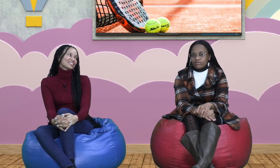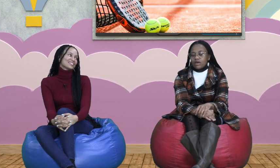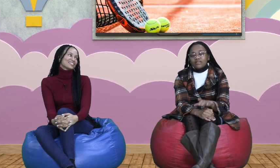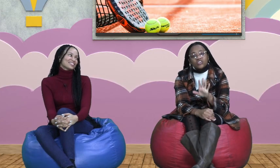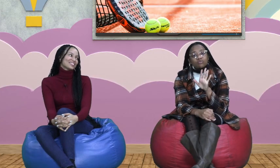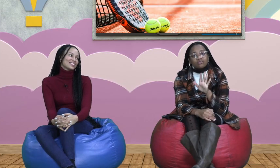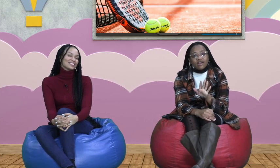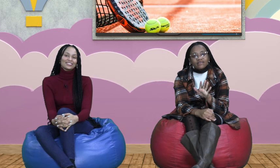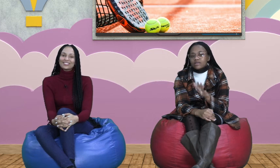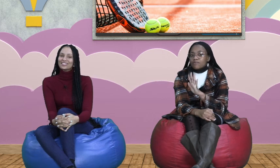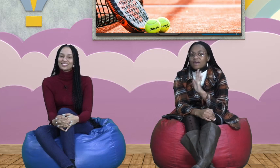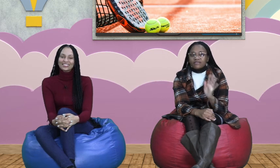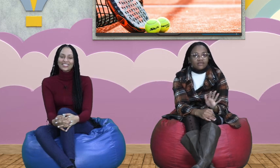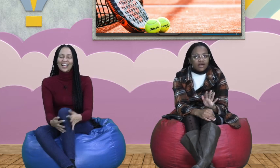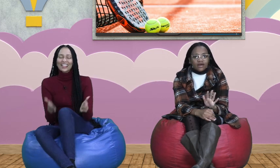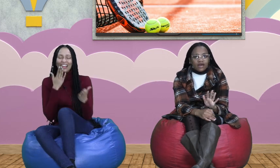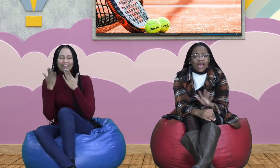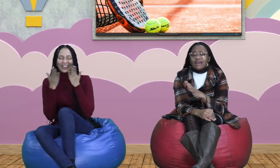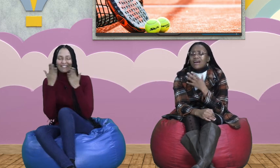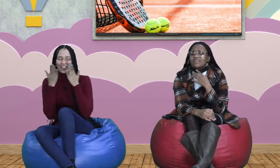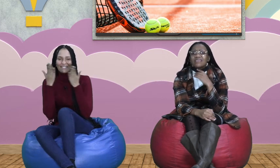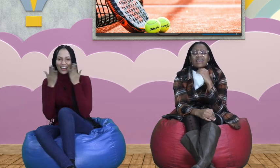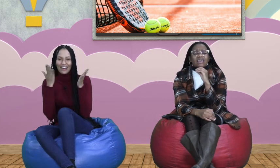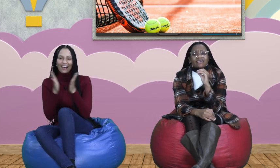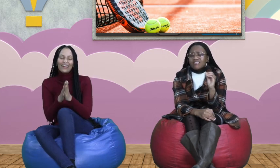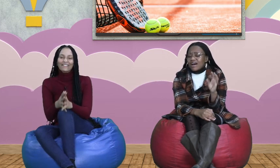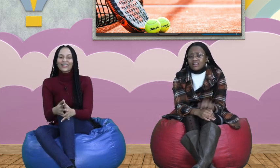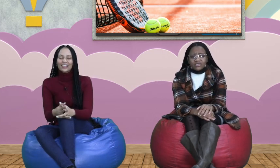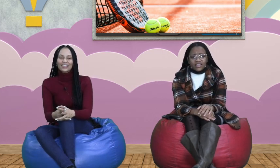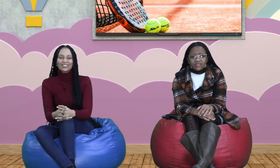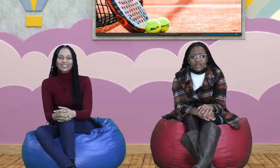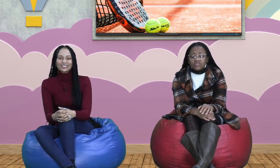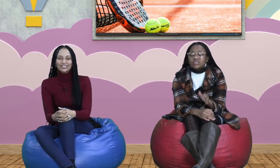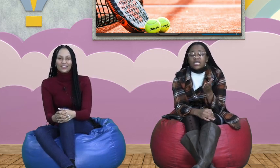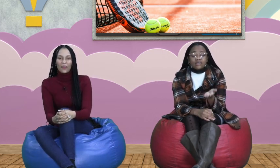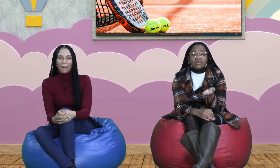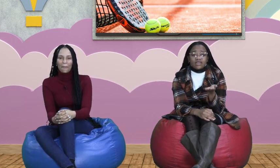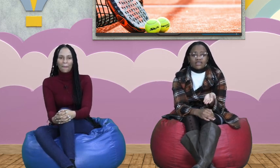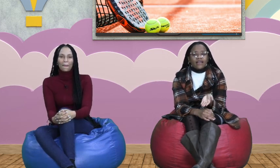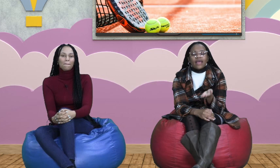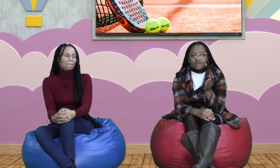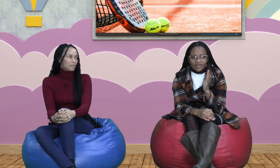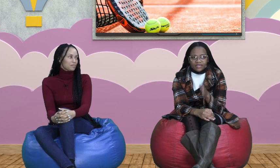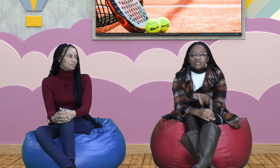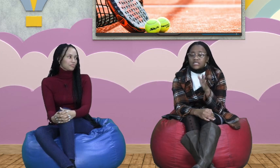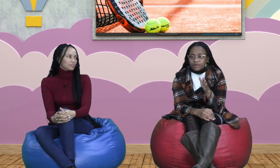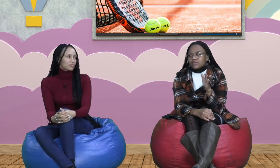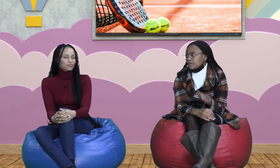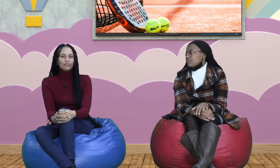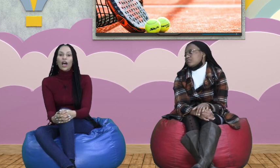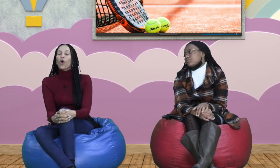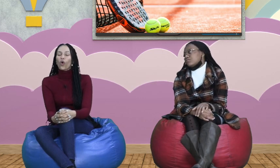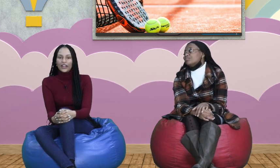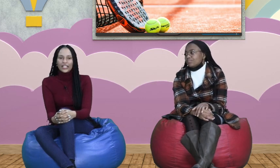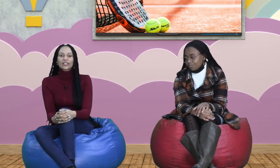Wow. Teacher Mutsa is net die beste. Ek love, geniet love, haar love. lesse altyd, soos julle dit geniet en ek weet julle stem